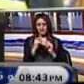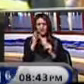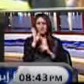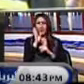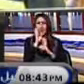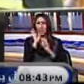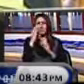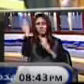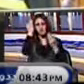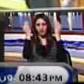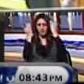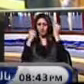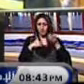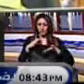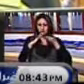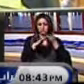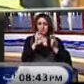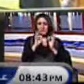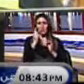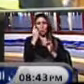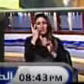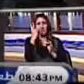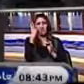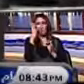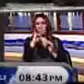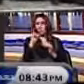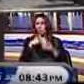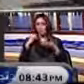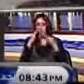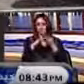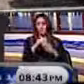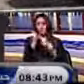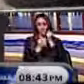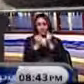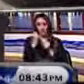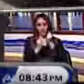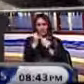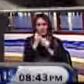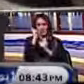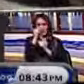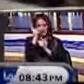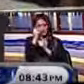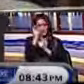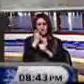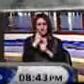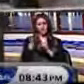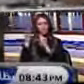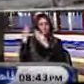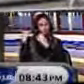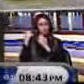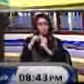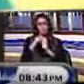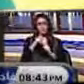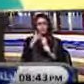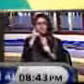نتعامل مع المصابين سواء اثنين أو أربعة حسب المصابين الموجودين. هيئة الإسعاف المصرية على مدار الأعوام الماضية